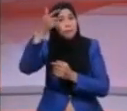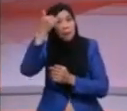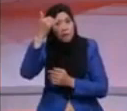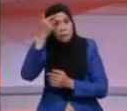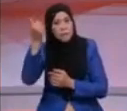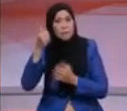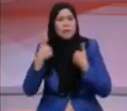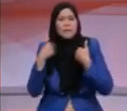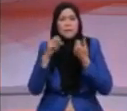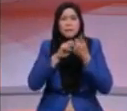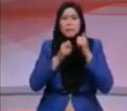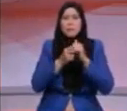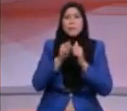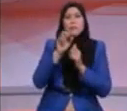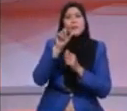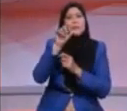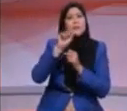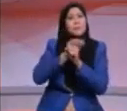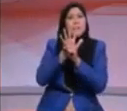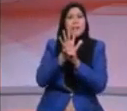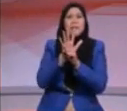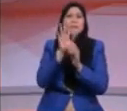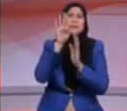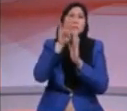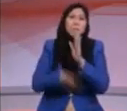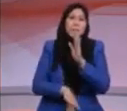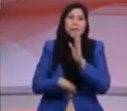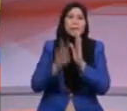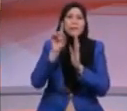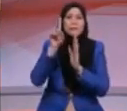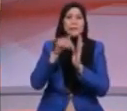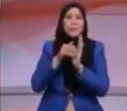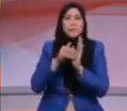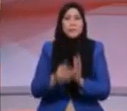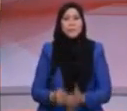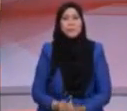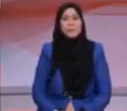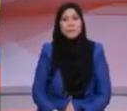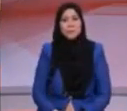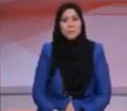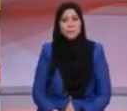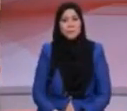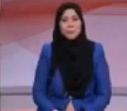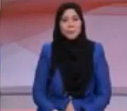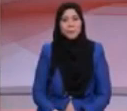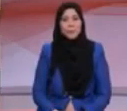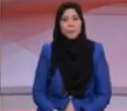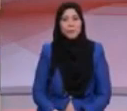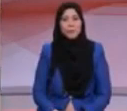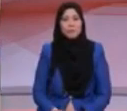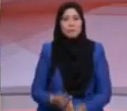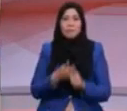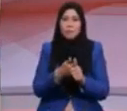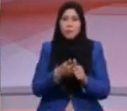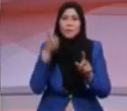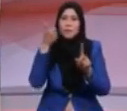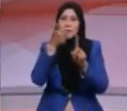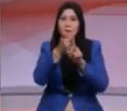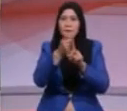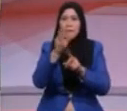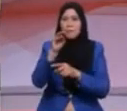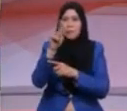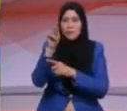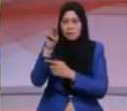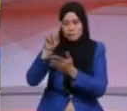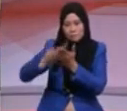karena mempunyai ikhlas kurang daripada Hai kira kita mengikutkan arahan dapat dngn